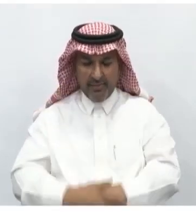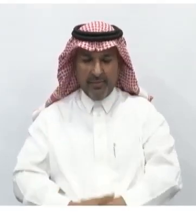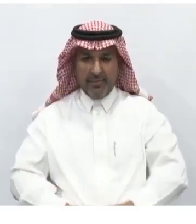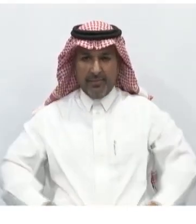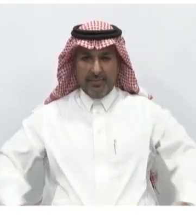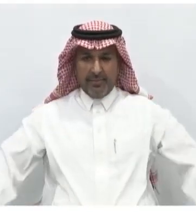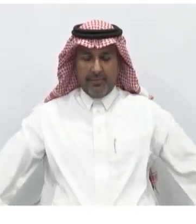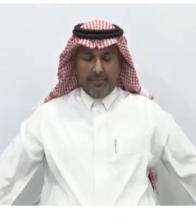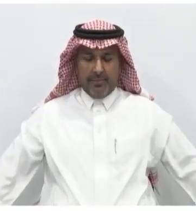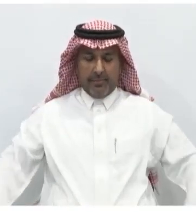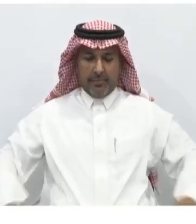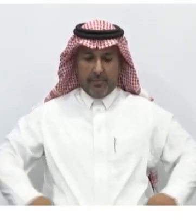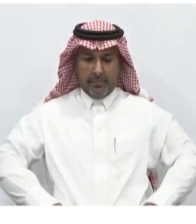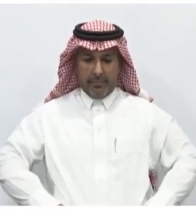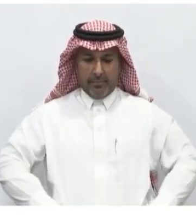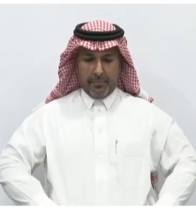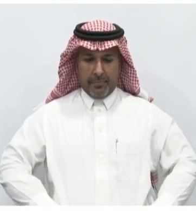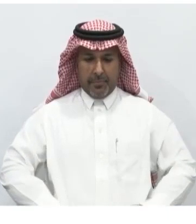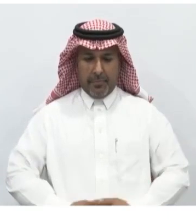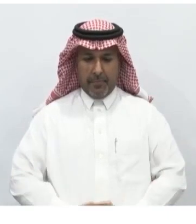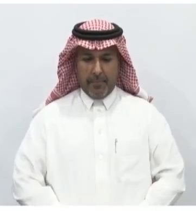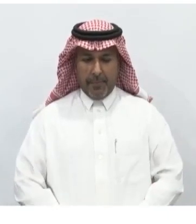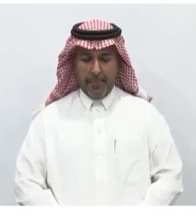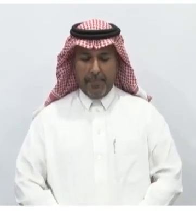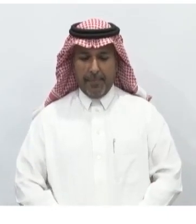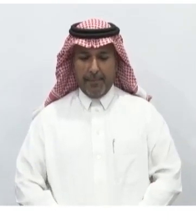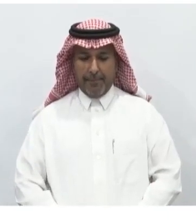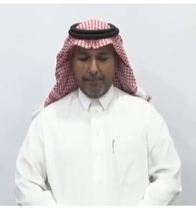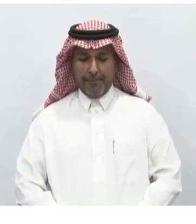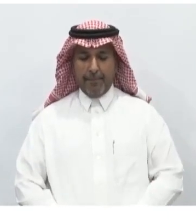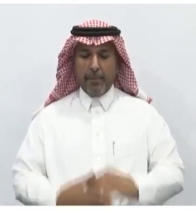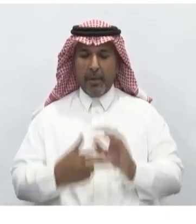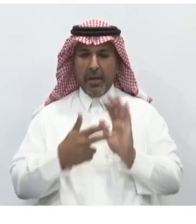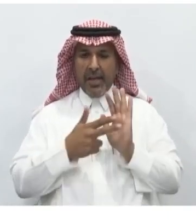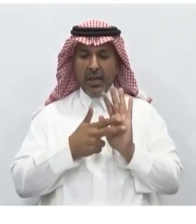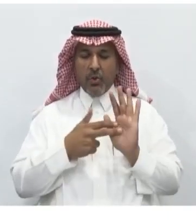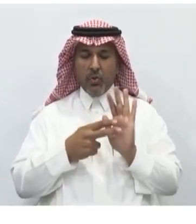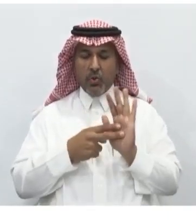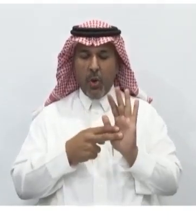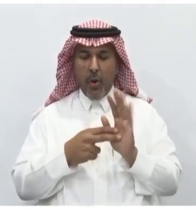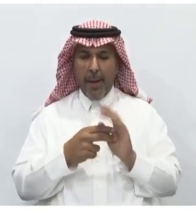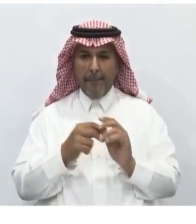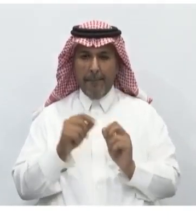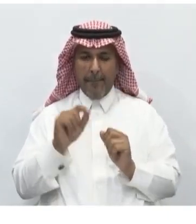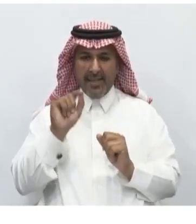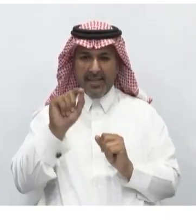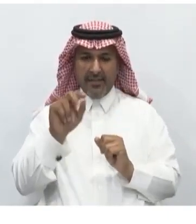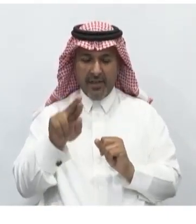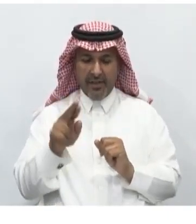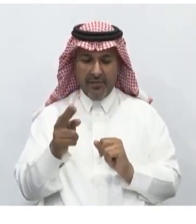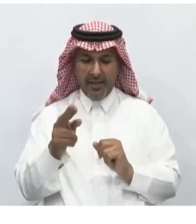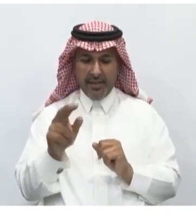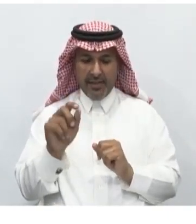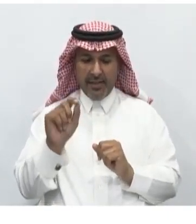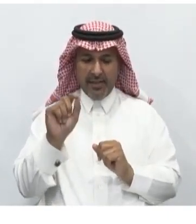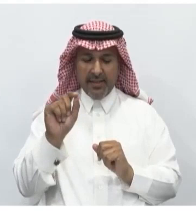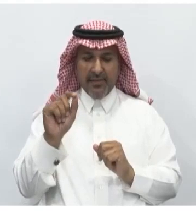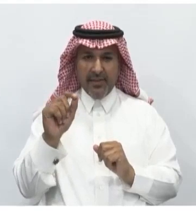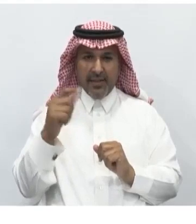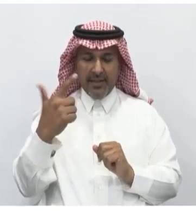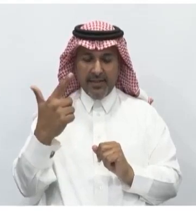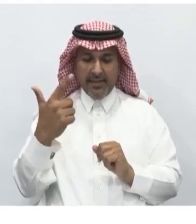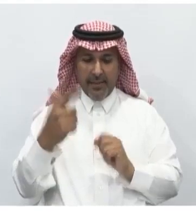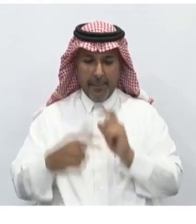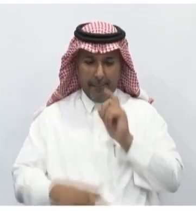نقسم الواحد على 129 ثم نضربها في 9.24 سيعطيني الناتج هذه